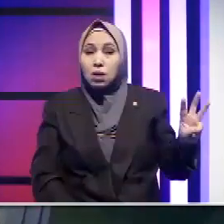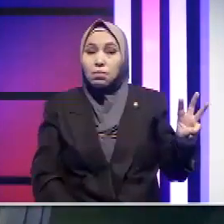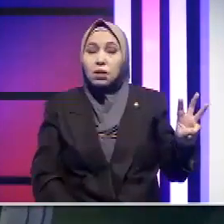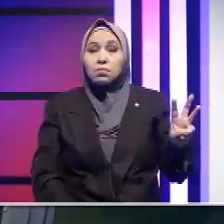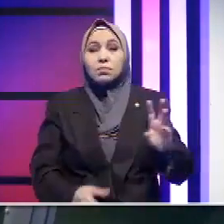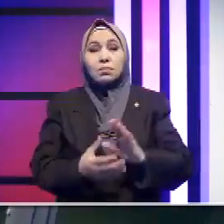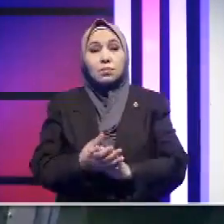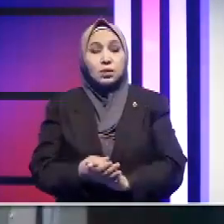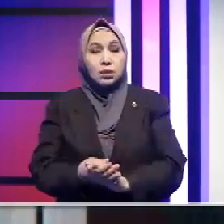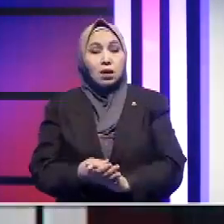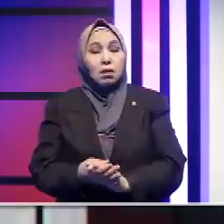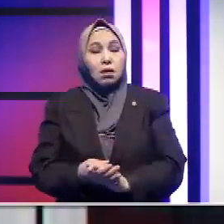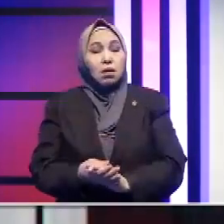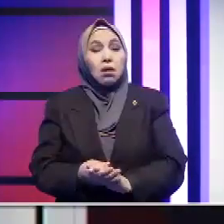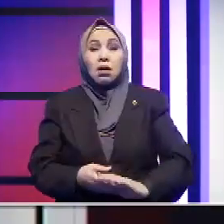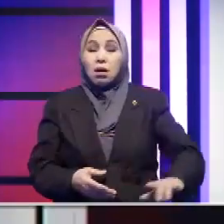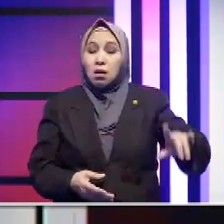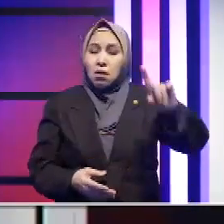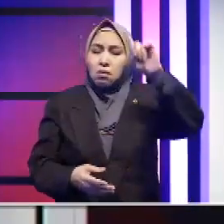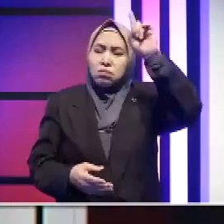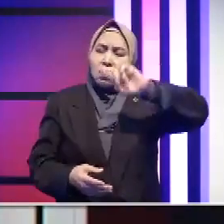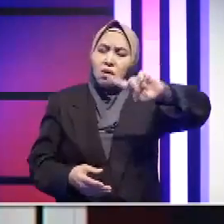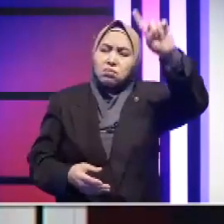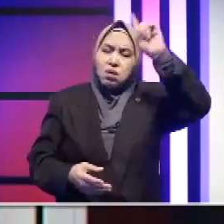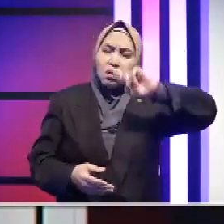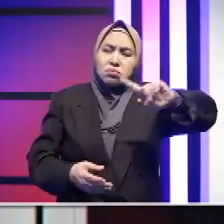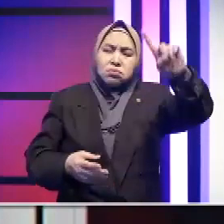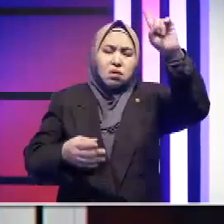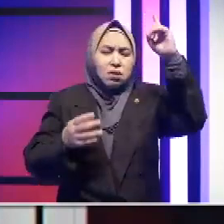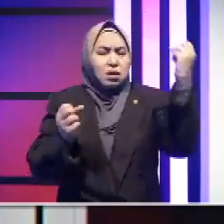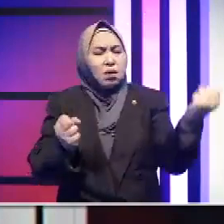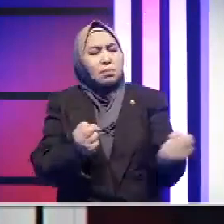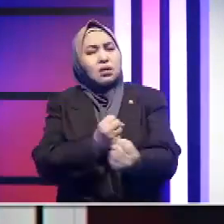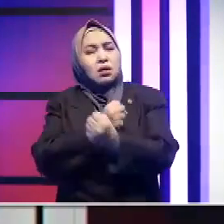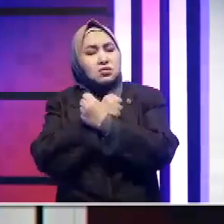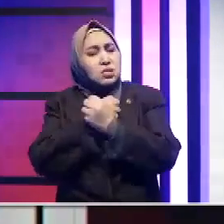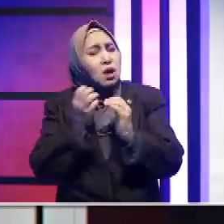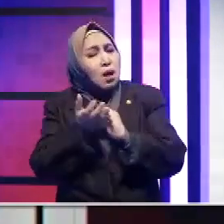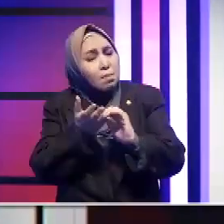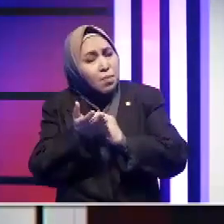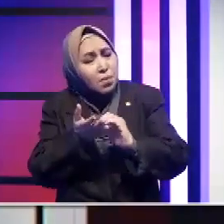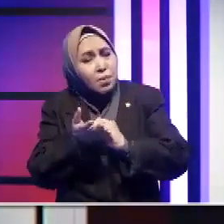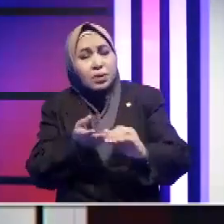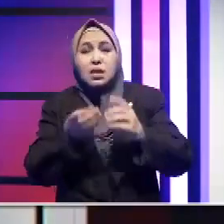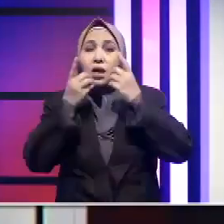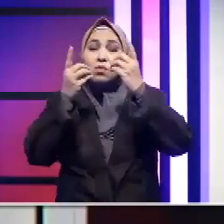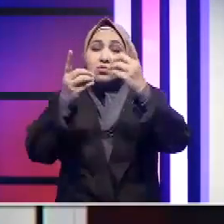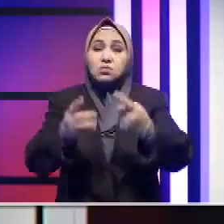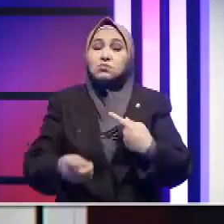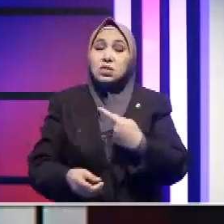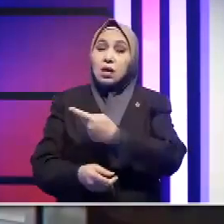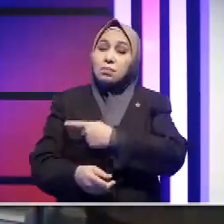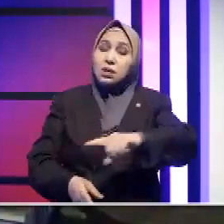sayyidina muhammad Allahumma Ya Allah Ya Rohman Ya Rohim ampunilah dosa-dosa kami Ya